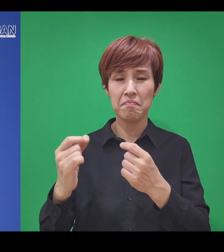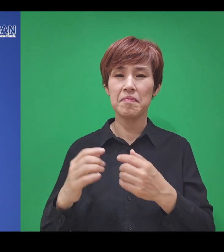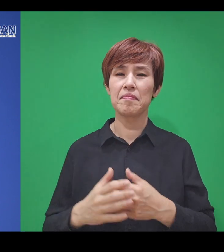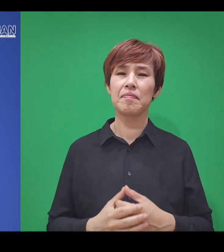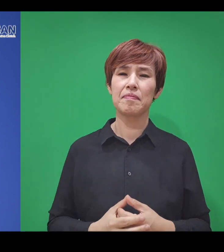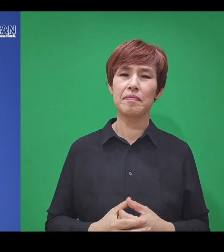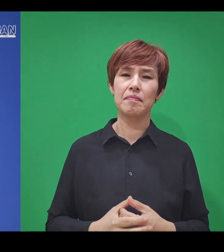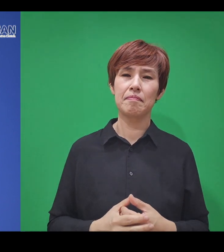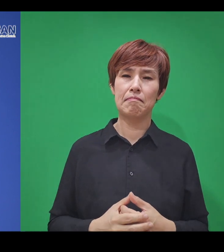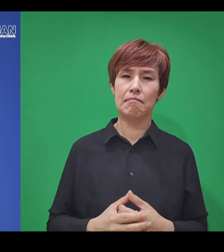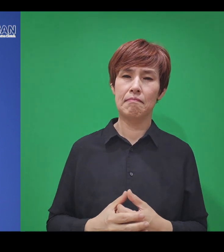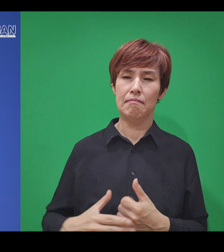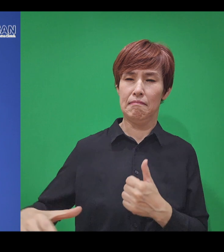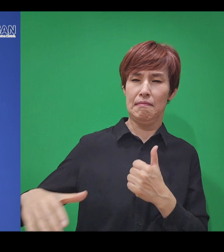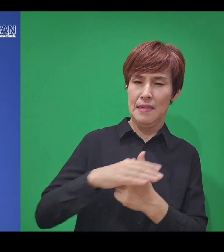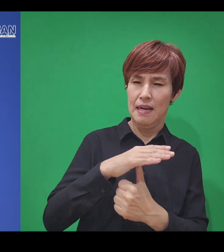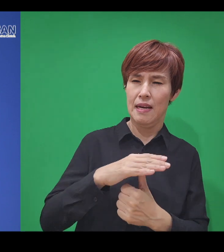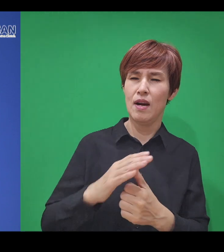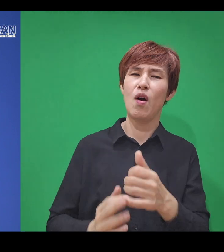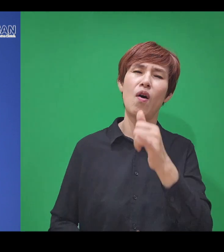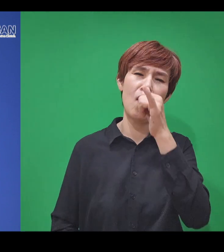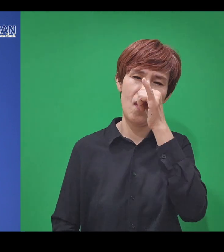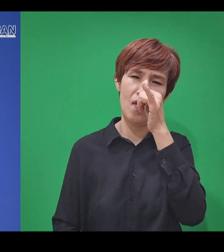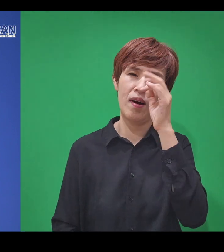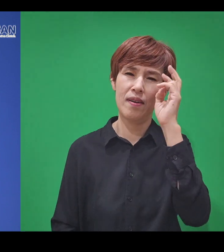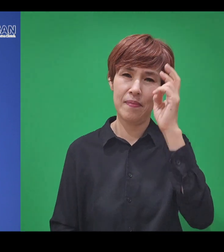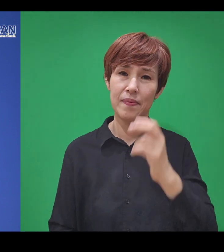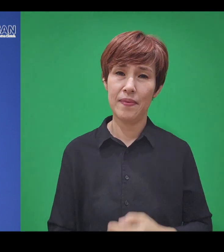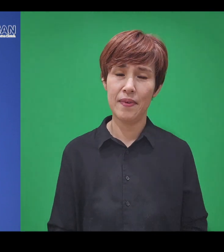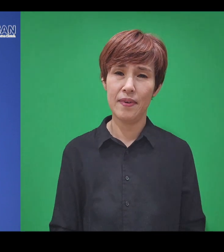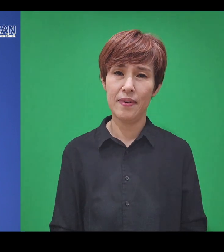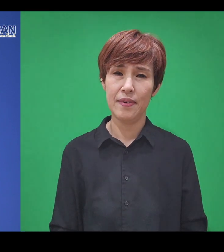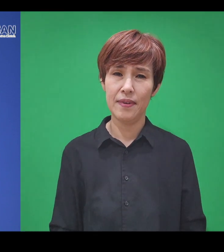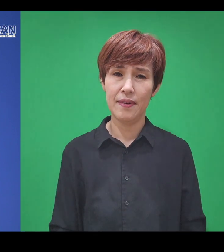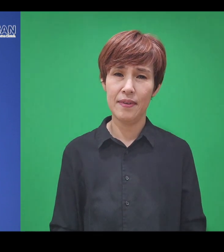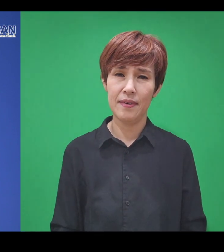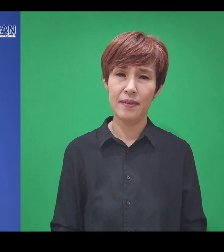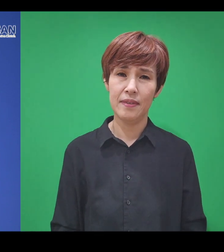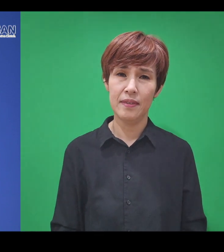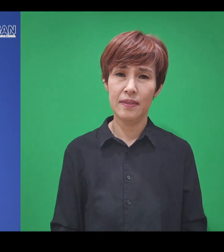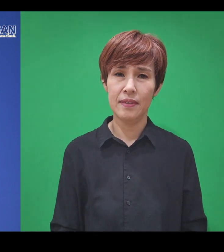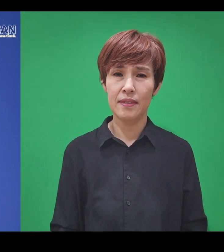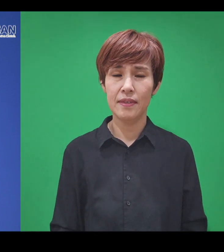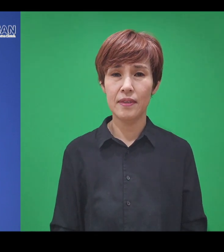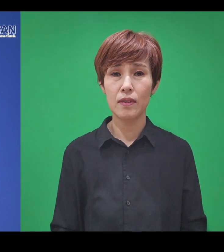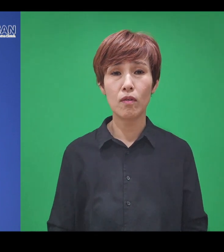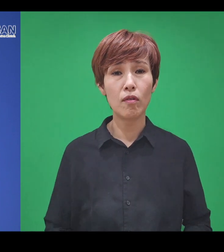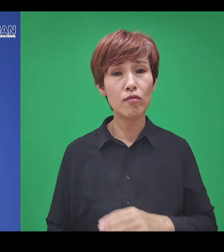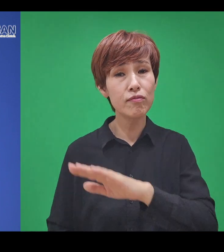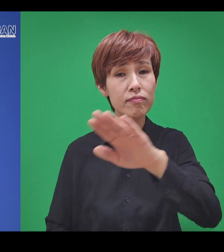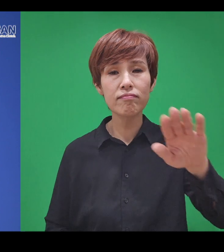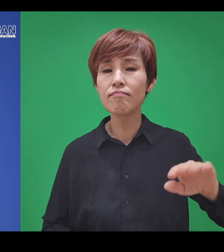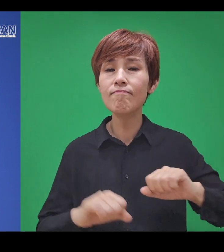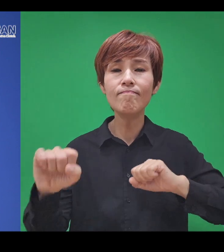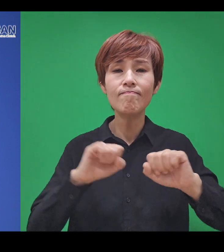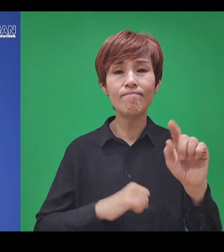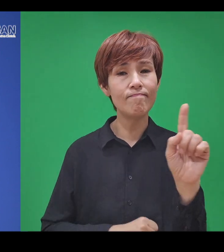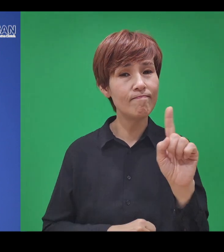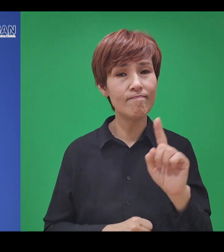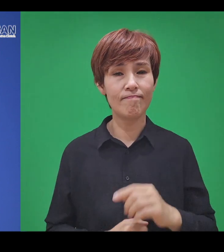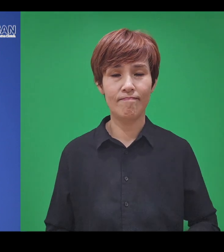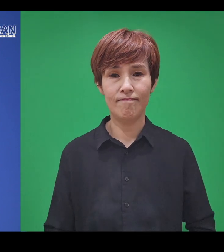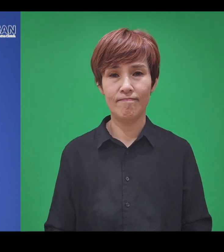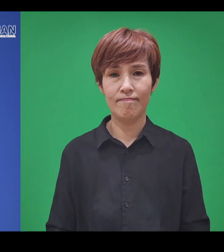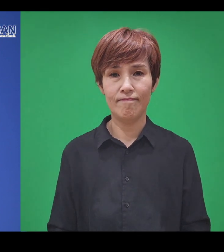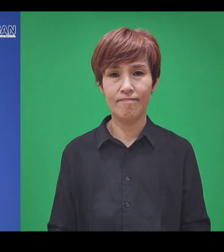겁니다. 억울하게 우리에게 린치를 가하는 세상 앞에 설 겁니다. 그때 우리 어떻게 하면